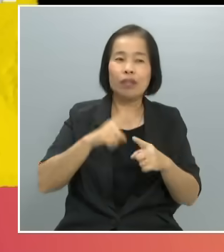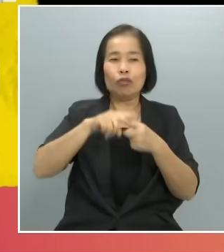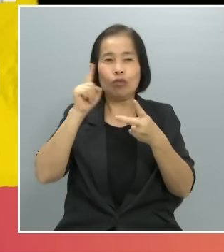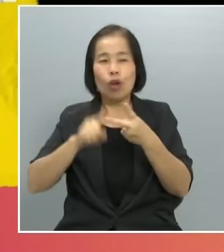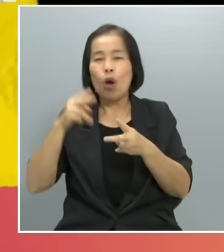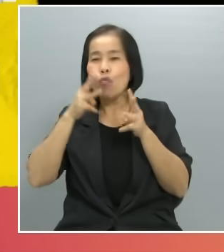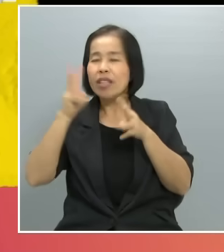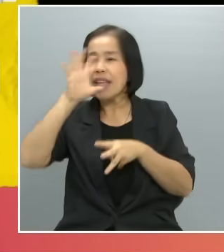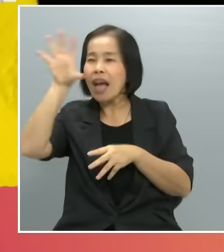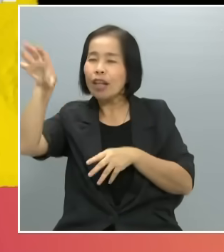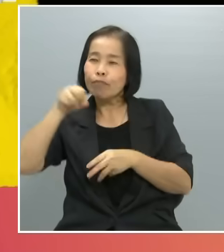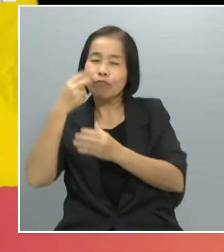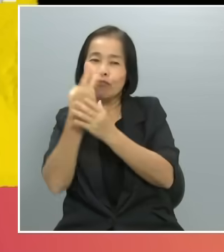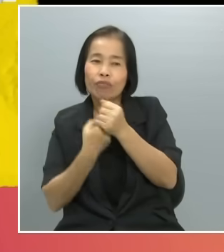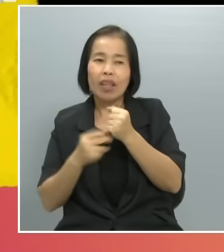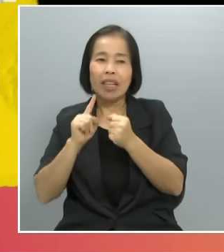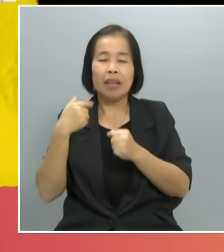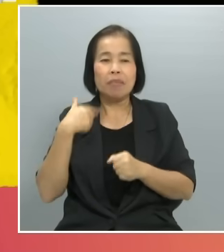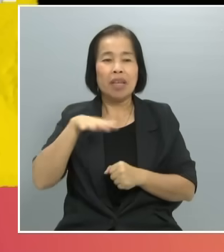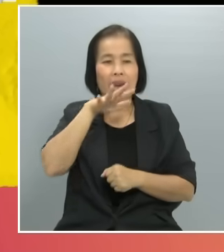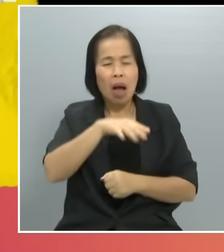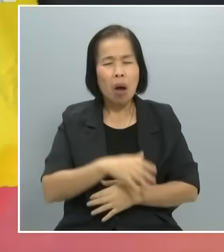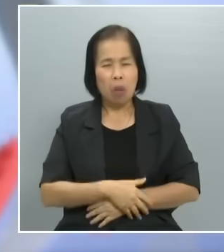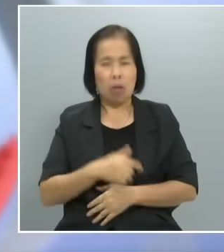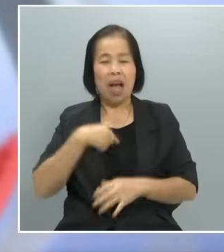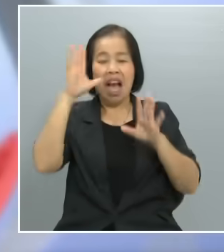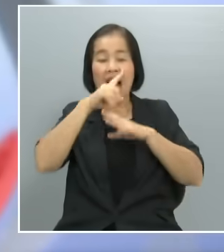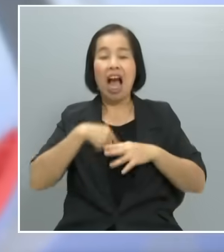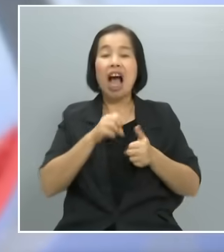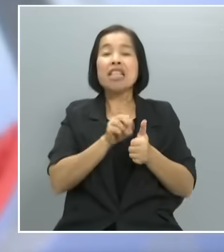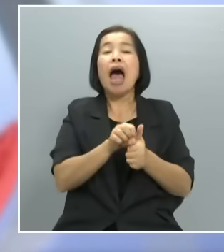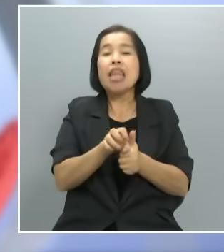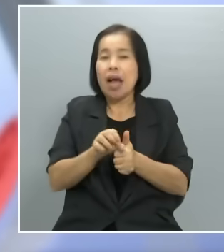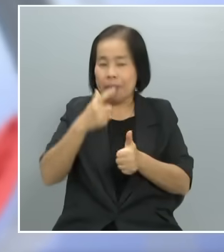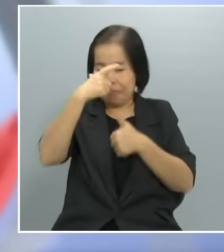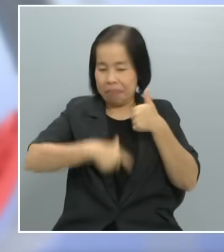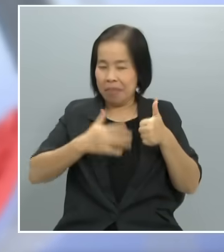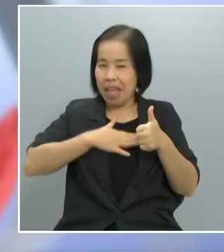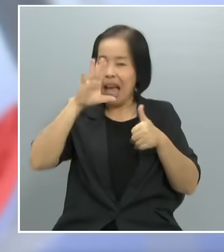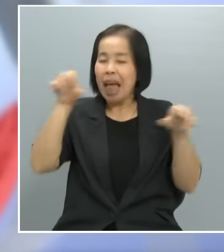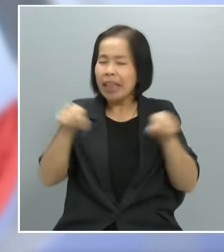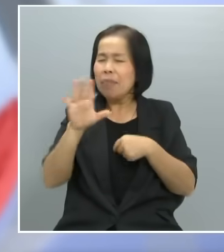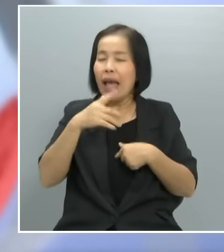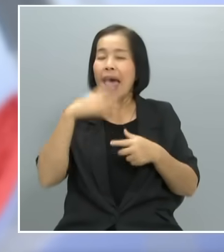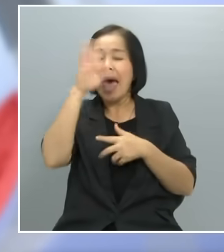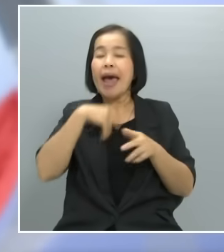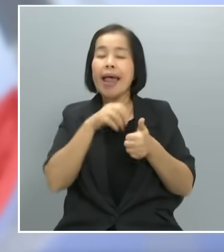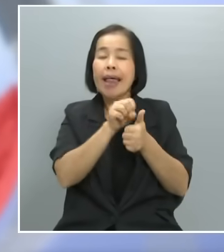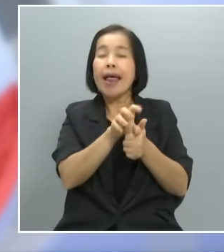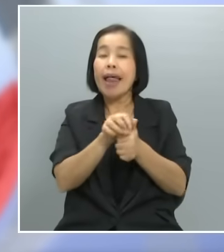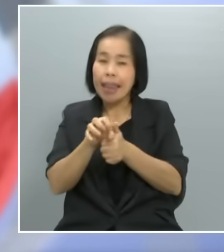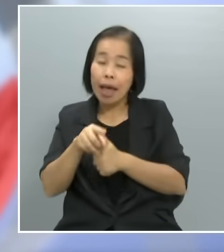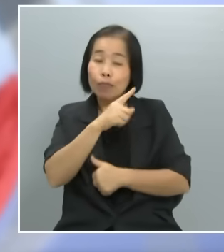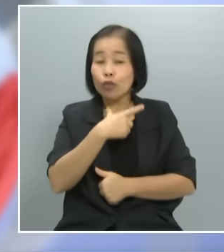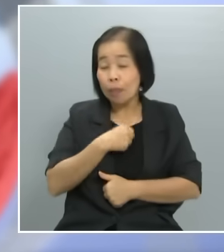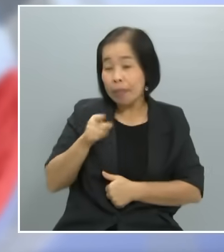แบบส่วนตัวคืออันนี้เป็นเหมือนกับ private coaching private coach ก็ ็จะบอกว่าต้องทำแบบนี้นะฝรั่งชอบแบบนี้นะ